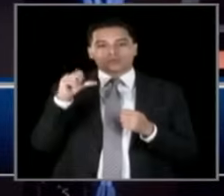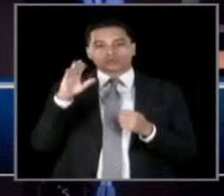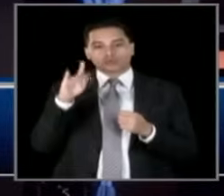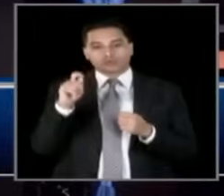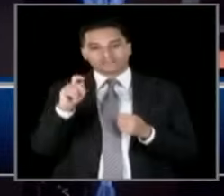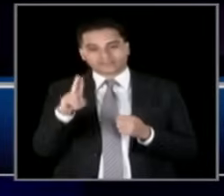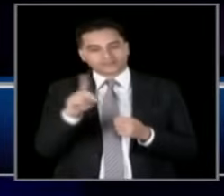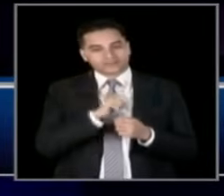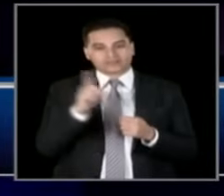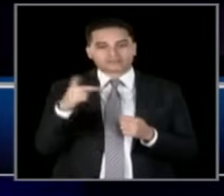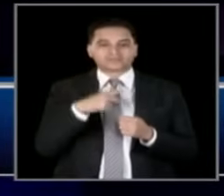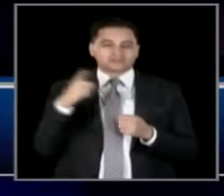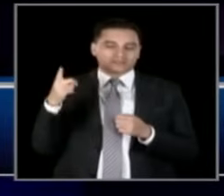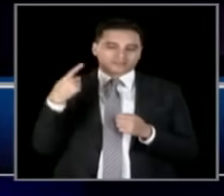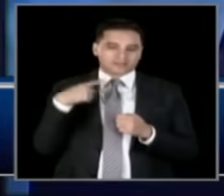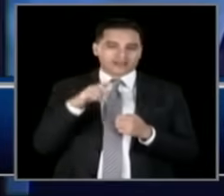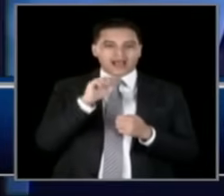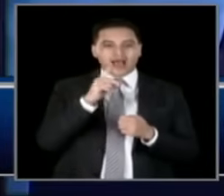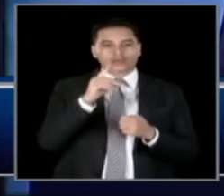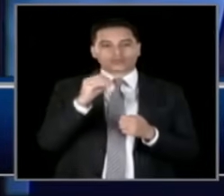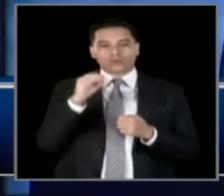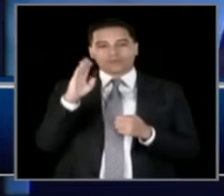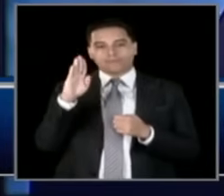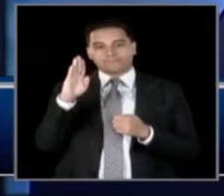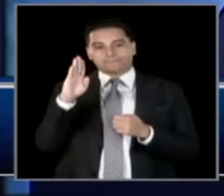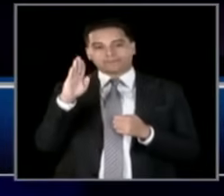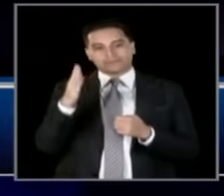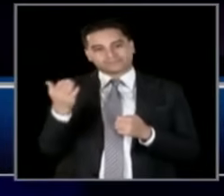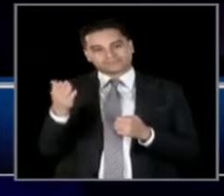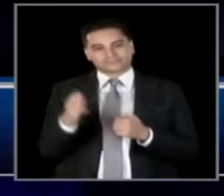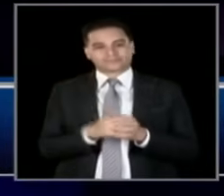أدوب. برافو عليك، أدوبي طبعاً.